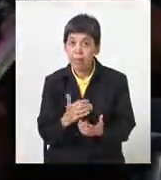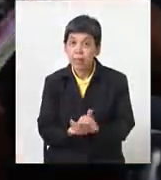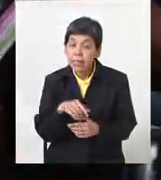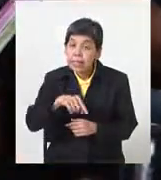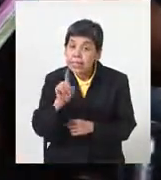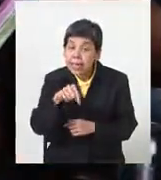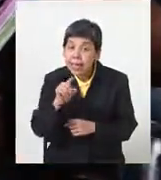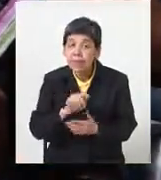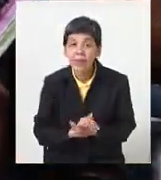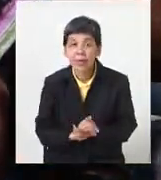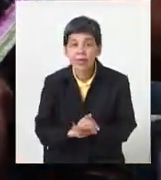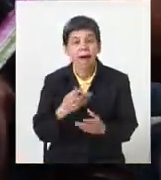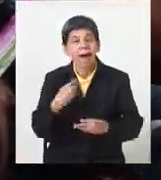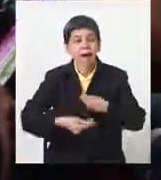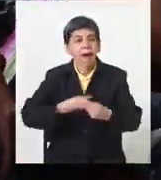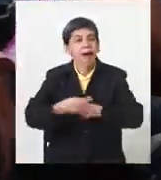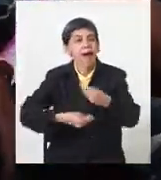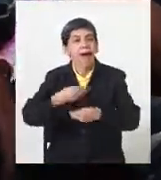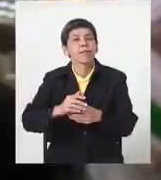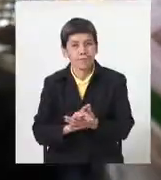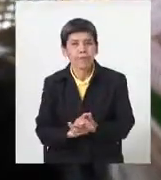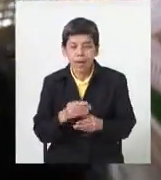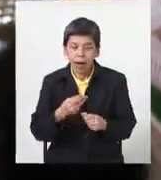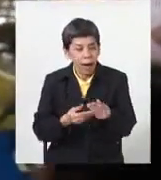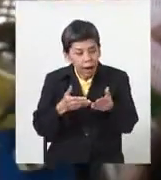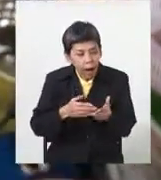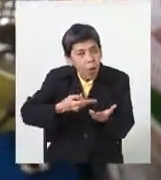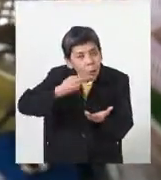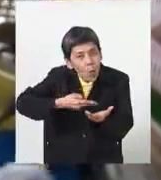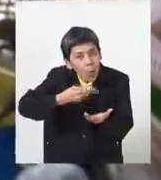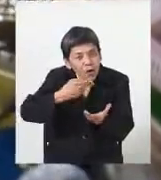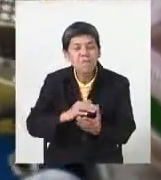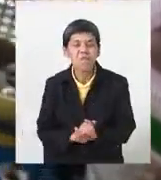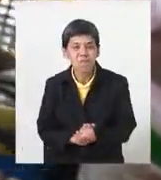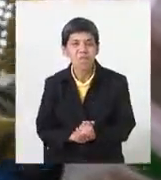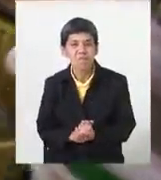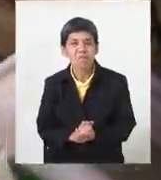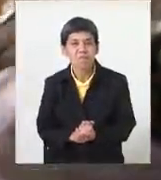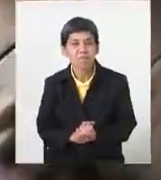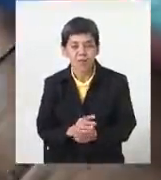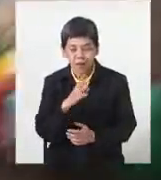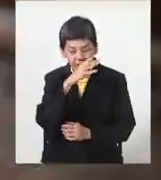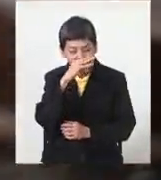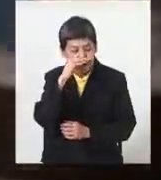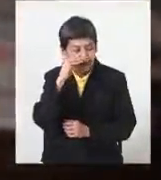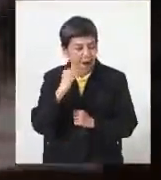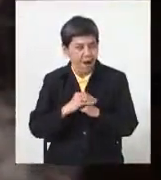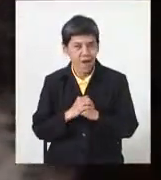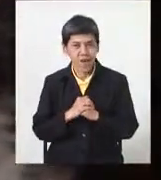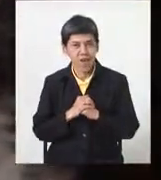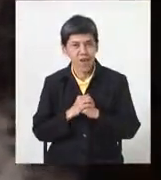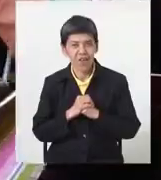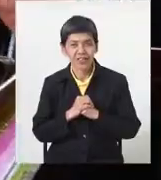ตอนนี้เราอยู่ที่ไหนครับพี่ยุทธเอ่อตรงนี้คือตลาดหลัก 5นี่ก็คือร้านก๋ยเตี๋ยวอ่ากลิ่นหอม